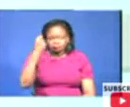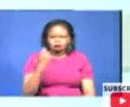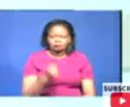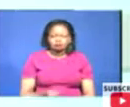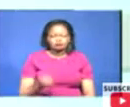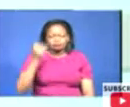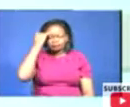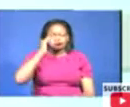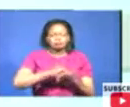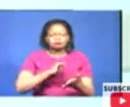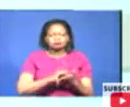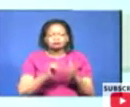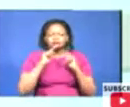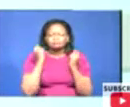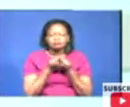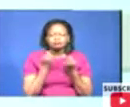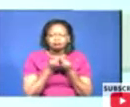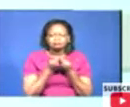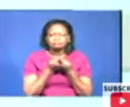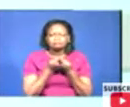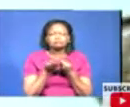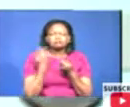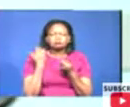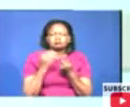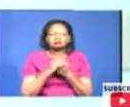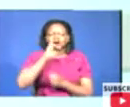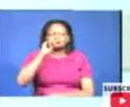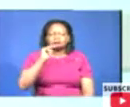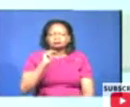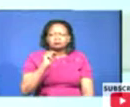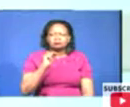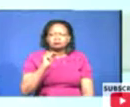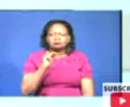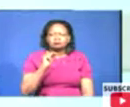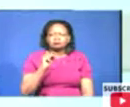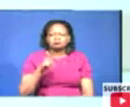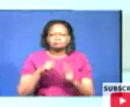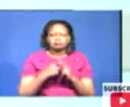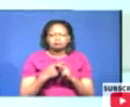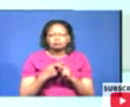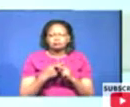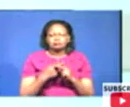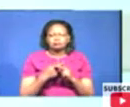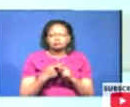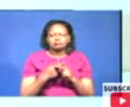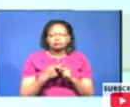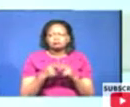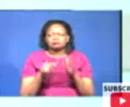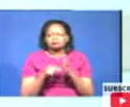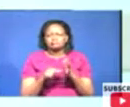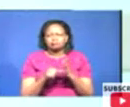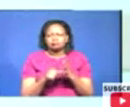Ninakumbuka timu ya Musungu hiyo ilikuwa inaitwa John Bigot. Walianza kusumbuana kwa vile na